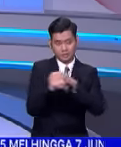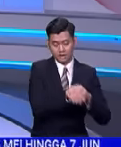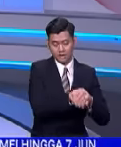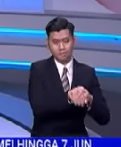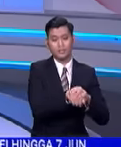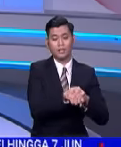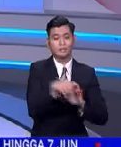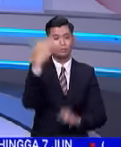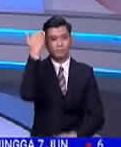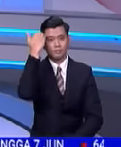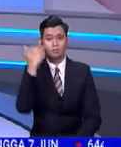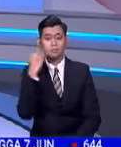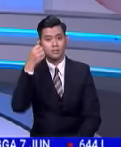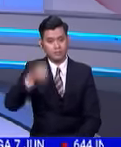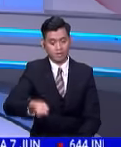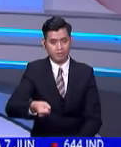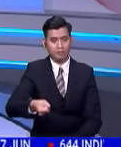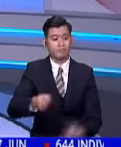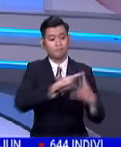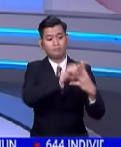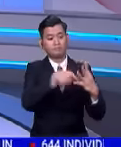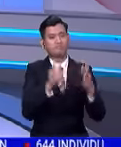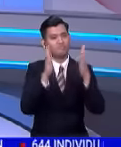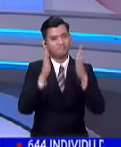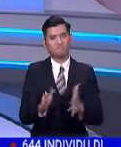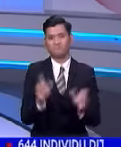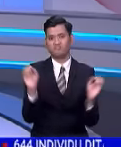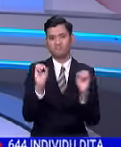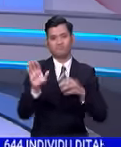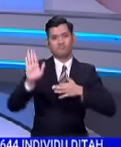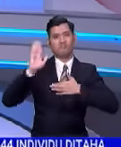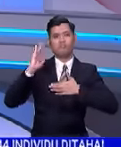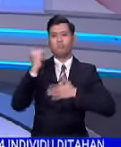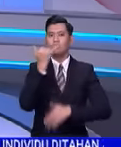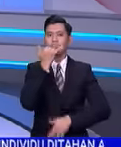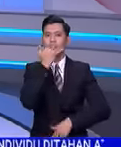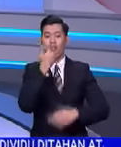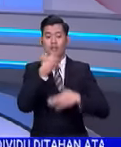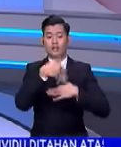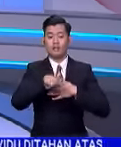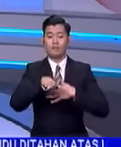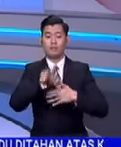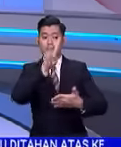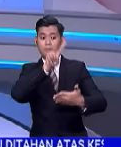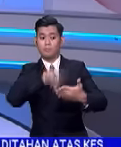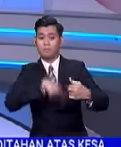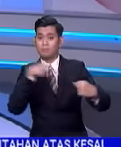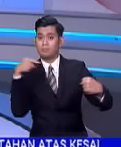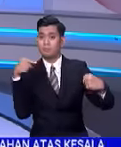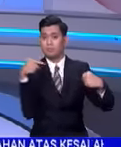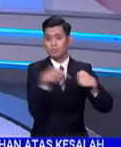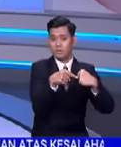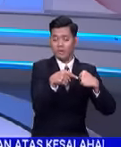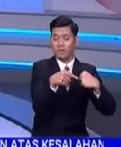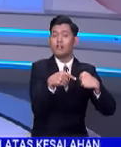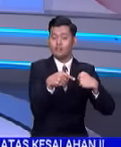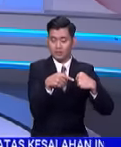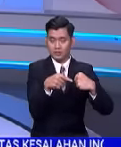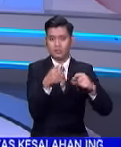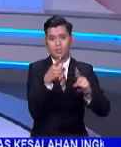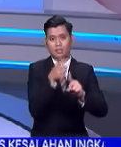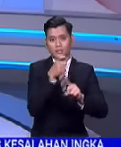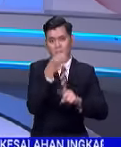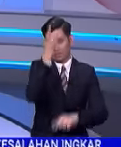Rahman, 55 tahun mengaku tidak bersalah. Selepas pertuduhan dibacakan secara berasingan di hadapan Hakim Datuk Ahmad Kamal